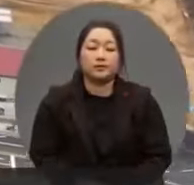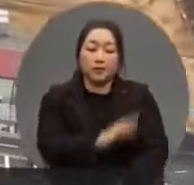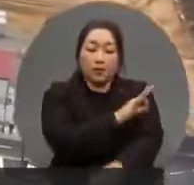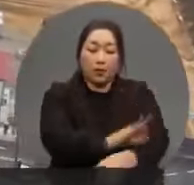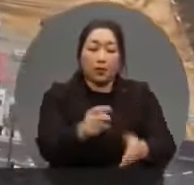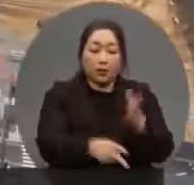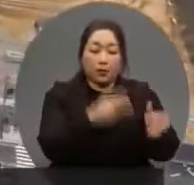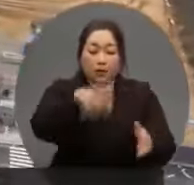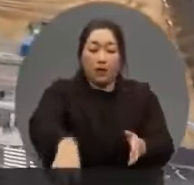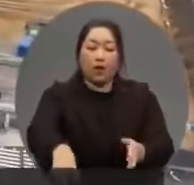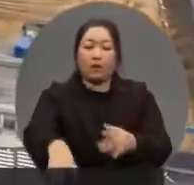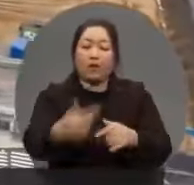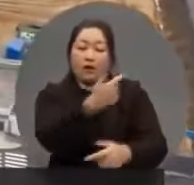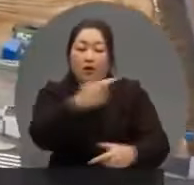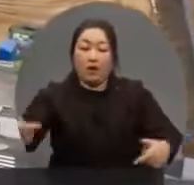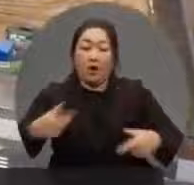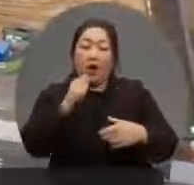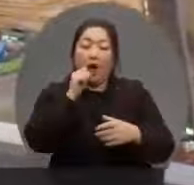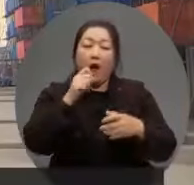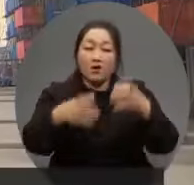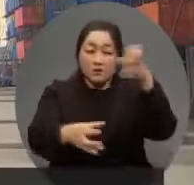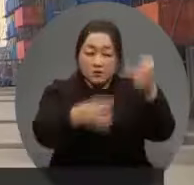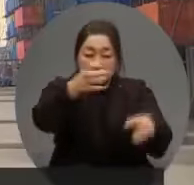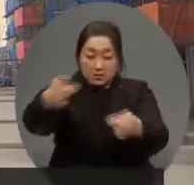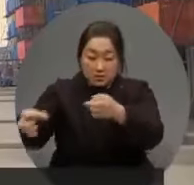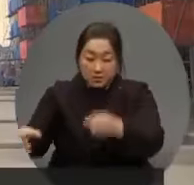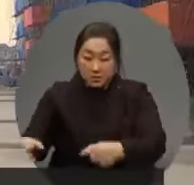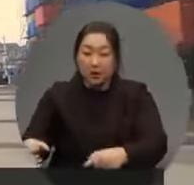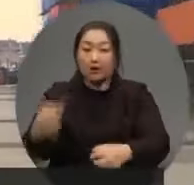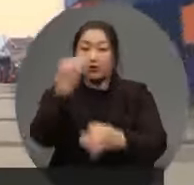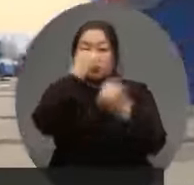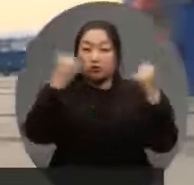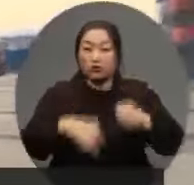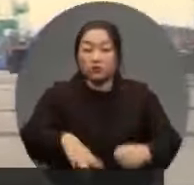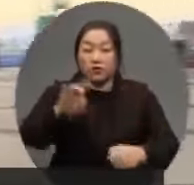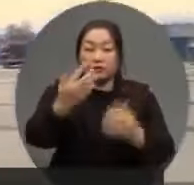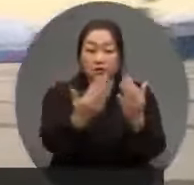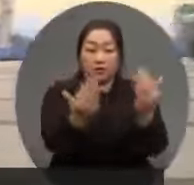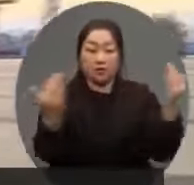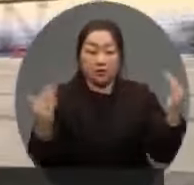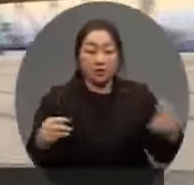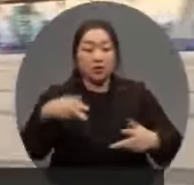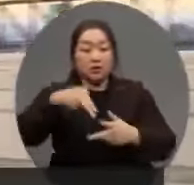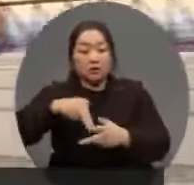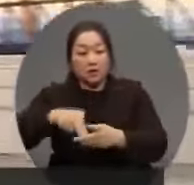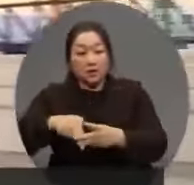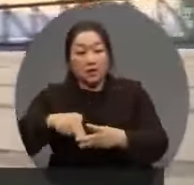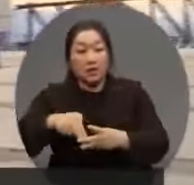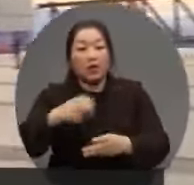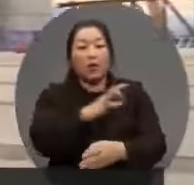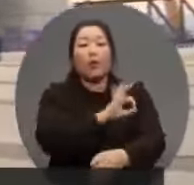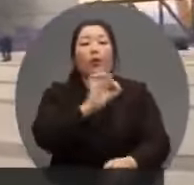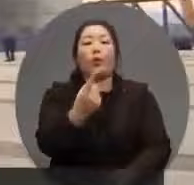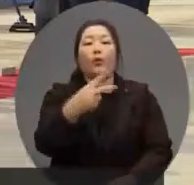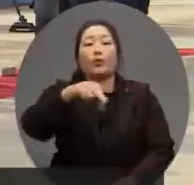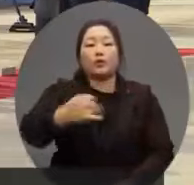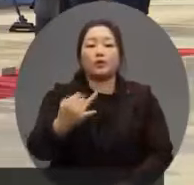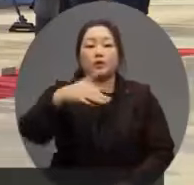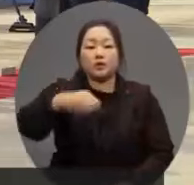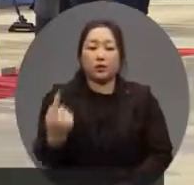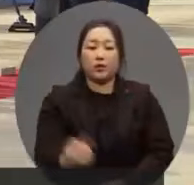오송역 앞에 들어선 거대한 철골 구조. 충북 최초의 전시 컨벤션 센터인 청주 오스코입니다.